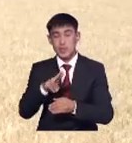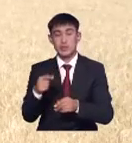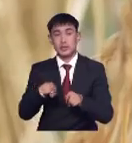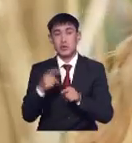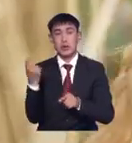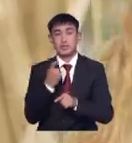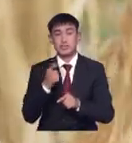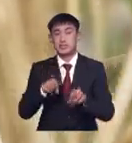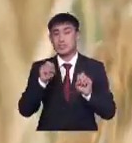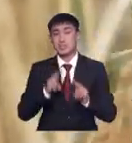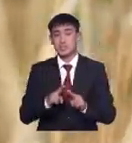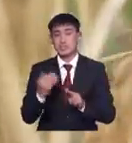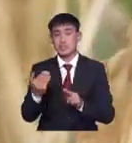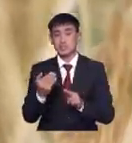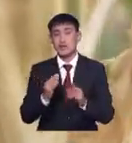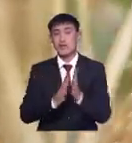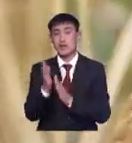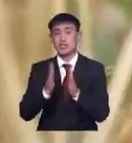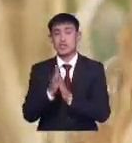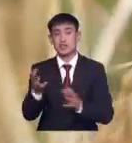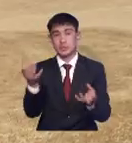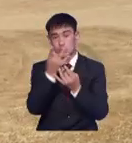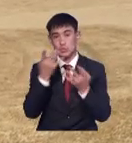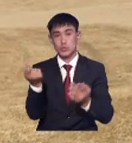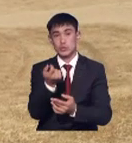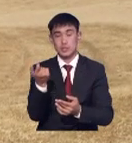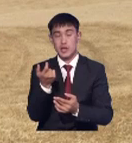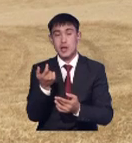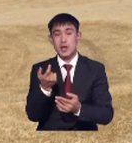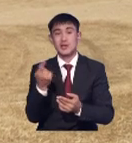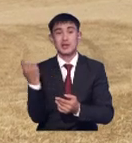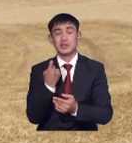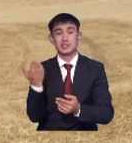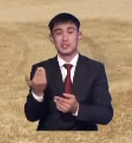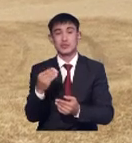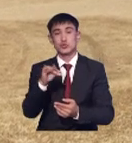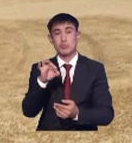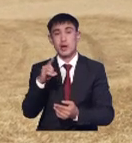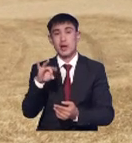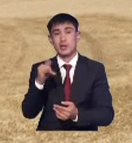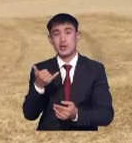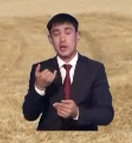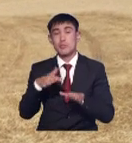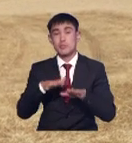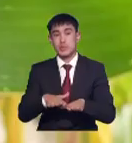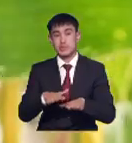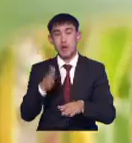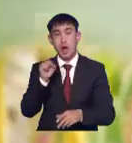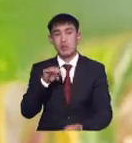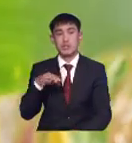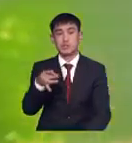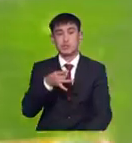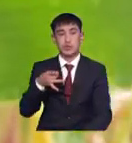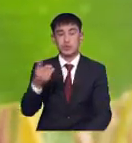таких хозяйств, специализирующихся на выращивании этого вида зерновых, является крестьянское хозяйство «Жумагали», расположенное в Алмалинском